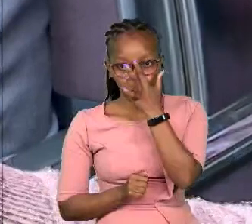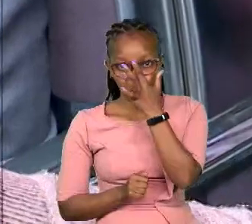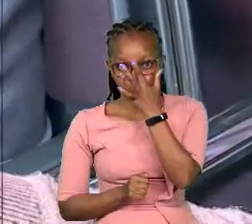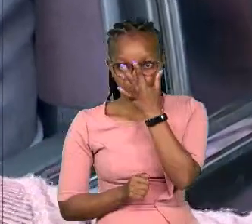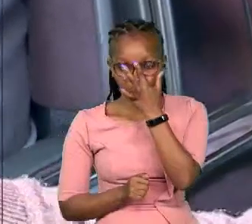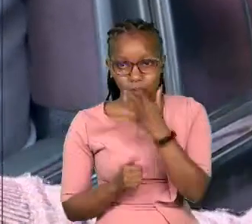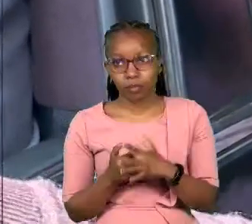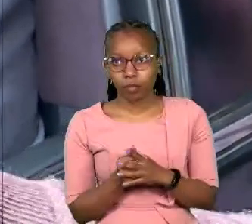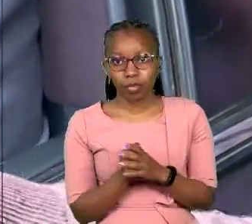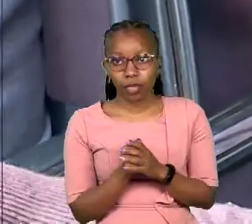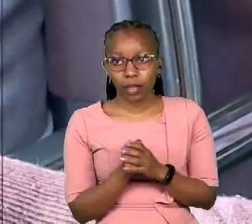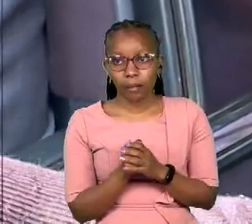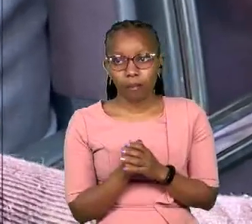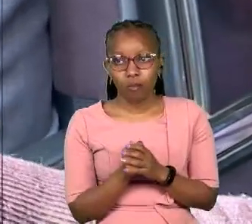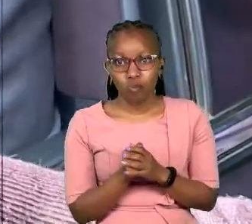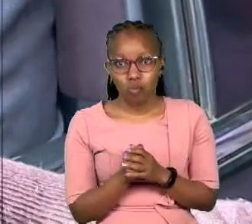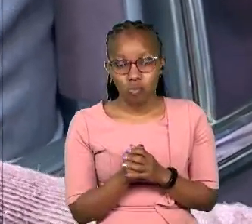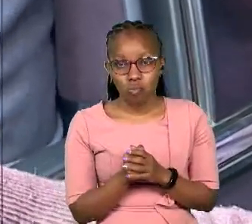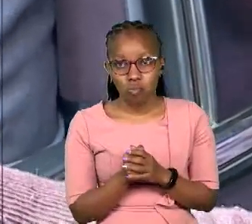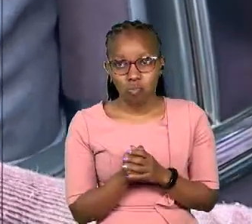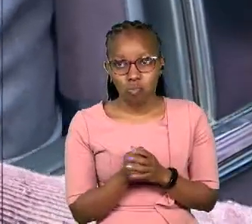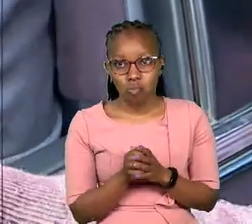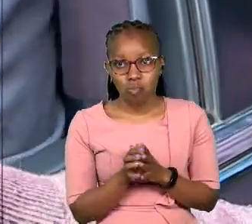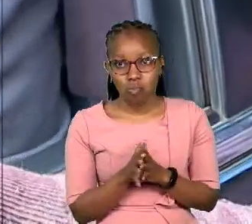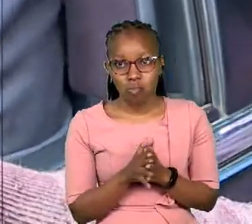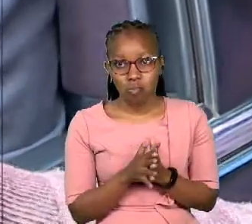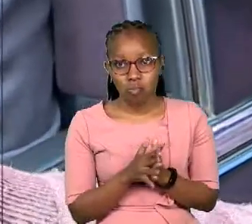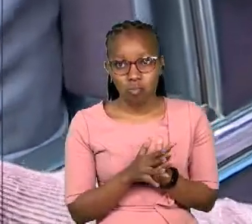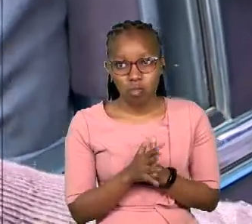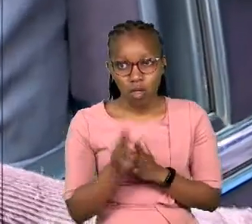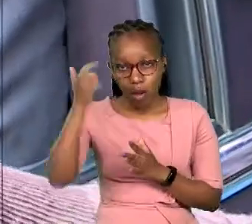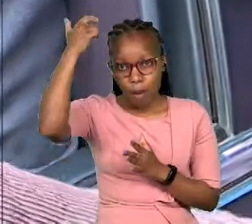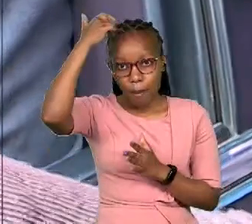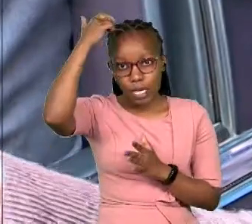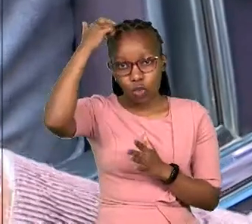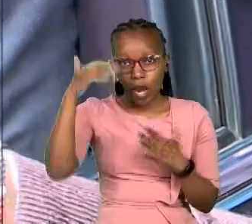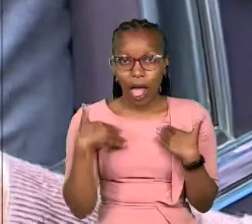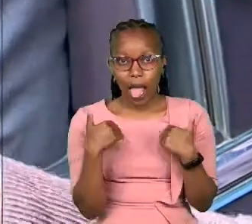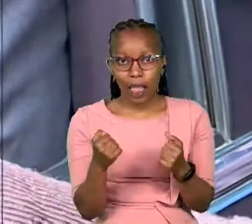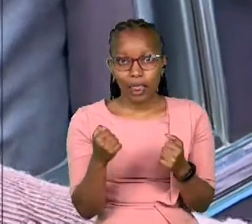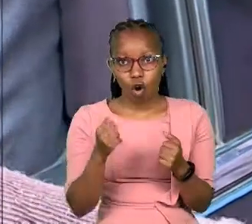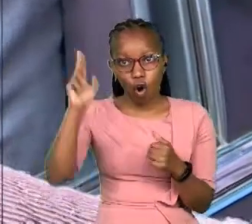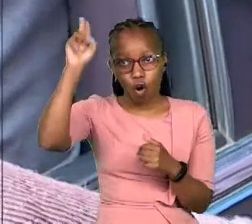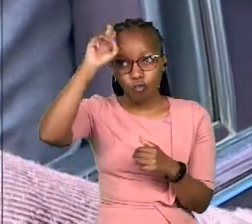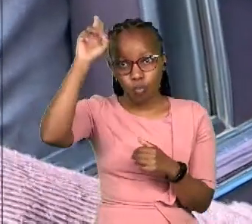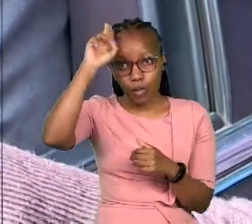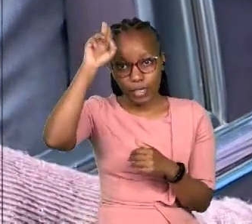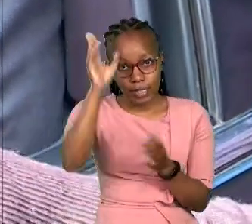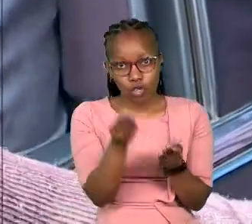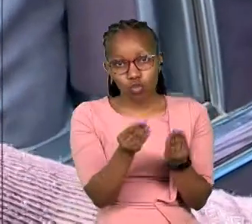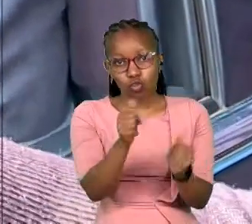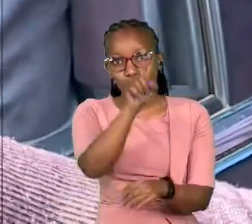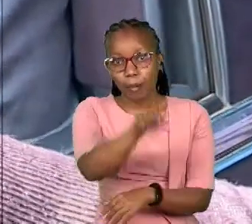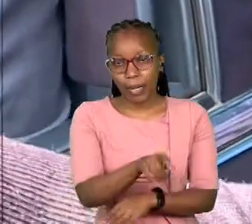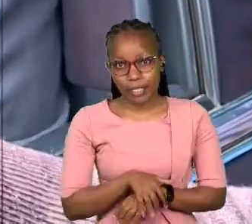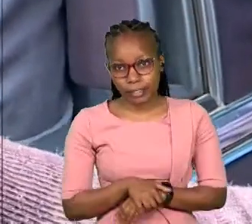ile afya ya polisi, especially mambo ya mental health, inatakana yaangaliwe kabisa, kwa sababu kama